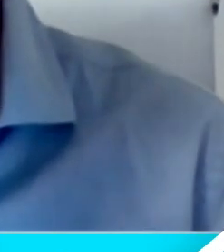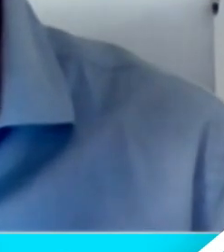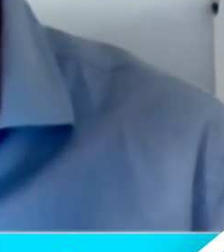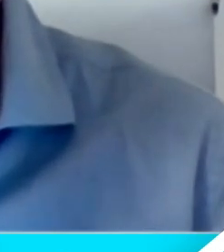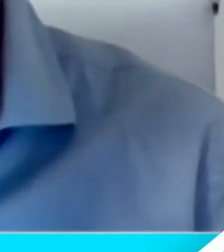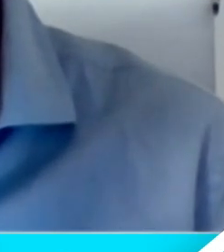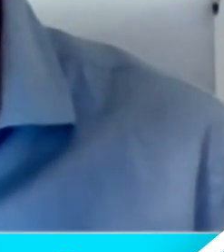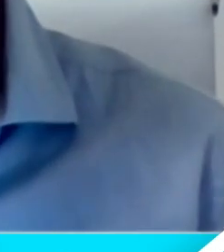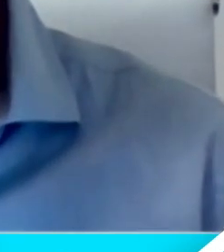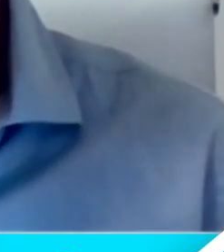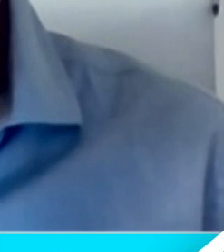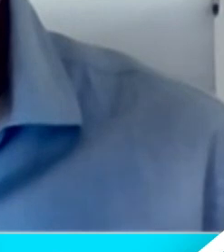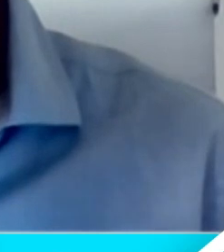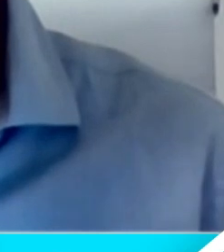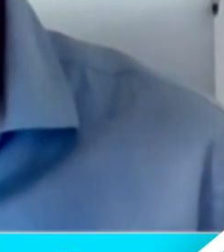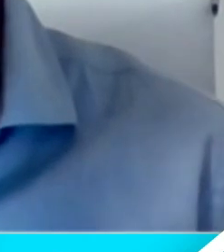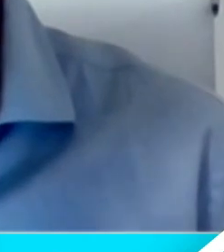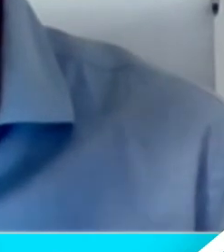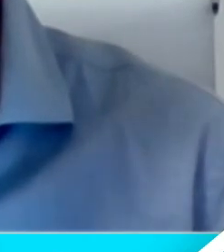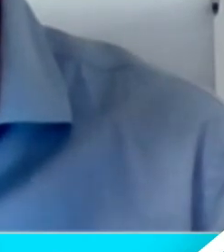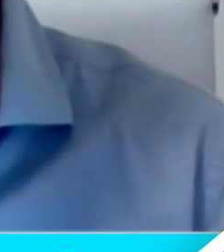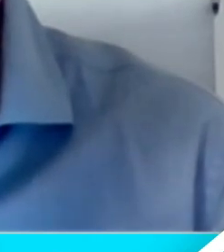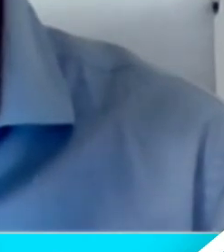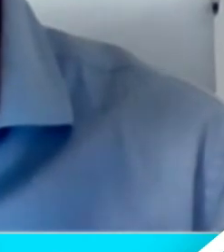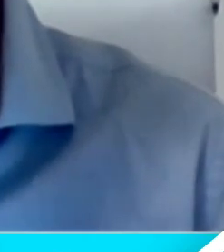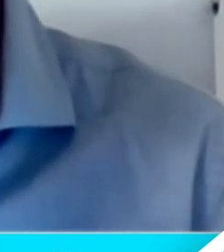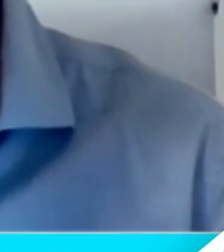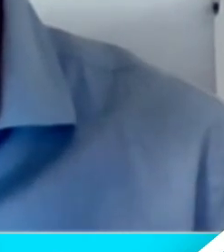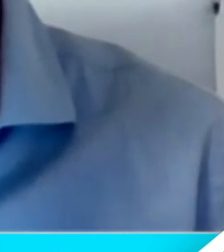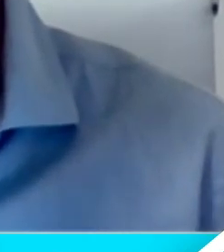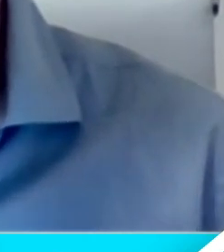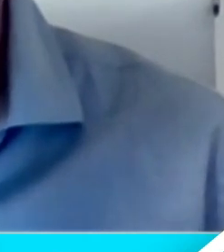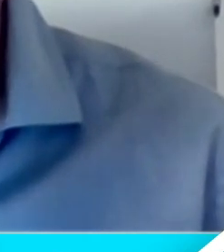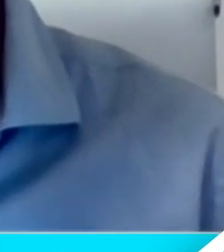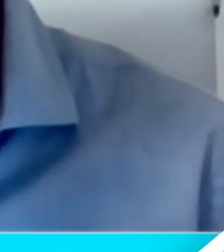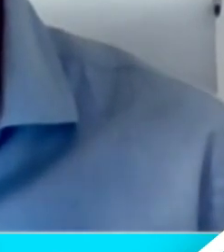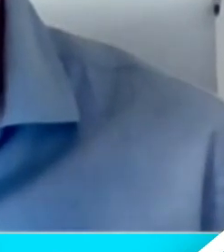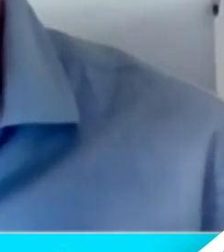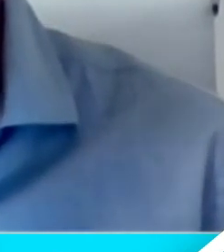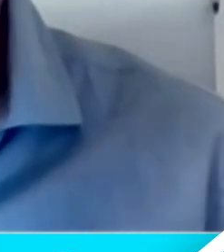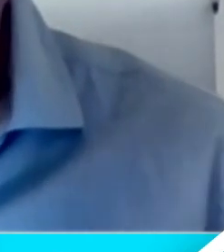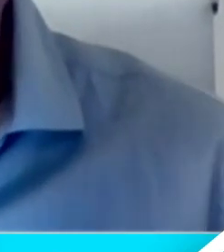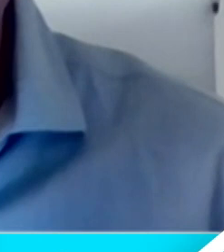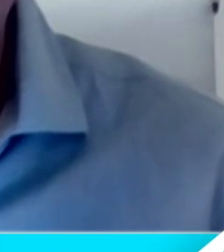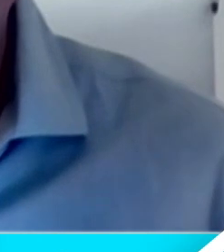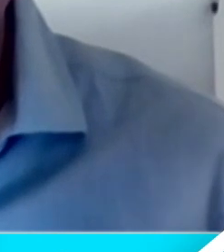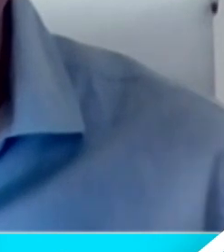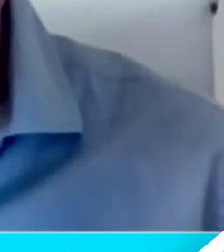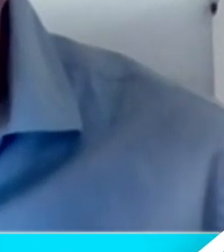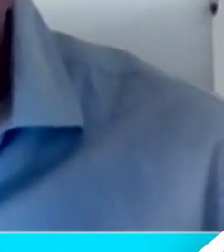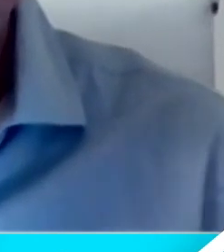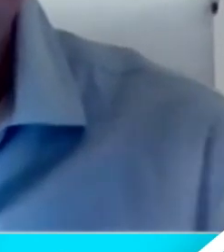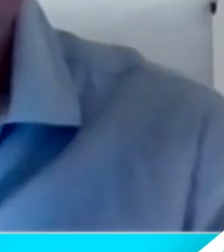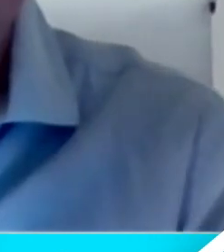מתכוונים לאנשים עם כסף, אלא אנשים שיש להם אינטרסים עסקיים משמעותיים במשק הישראלי, אינטרסים לא